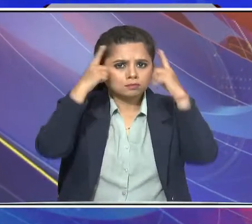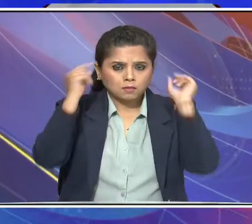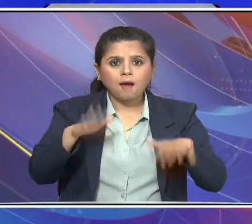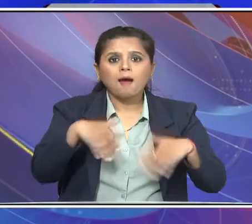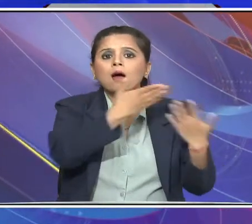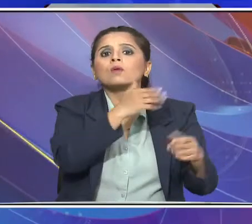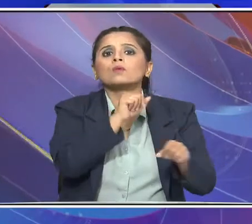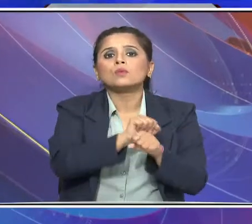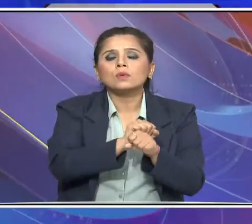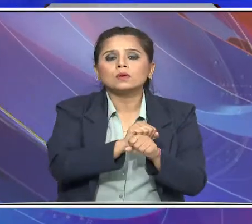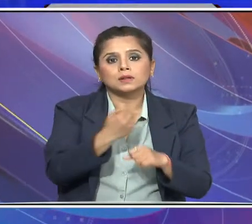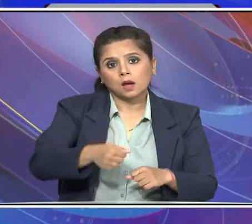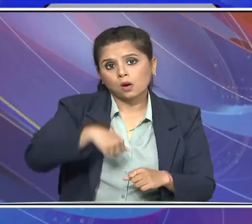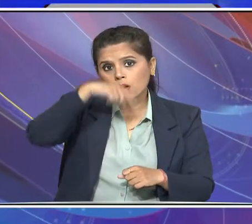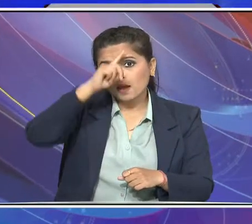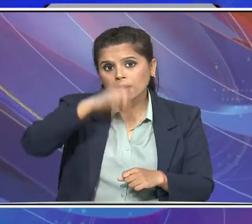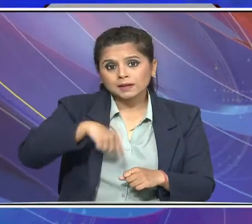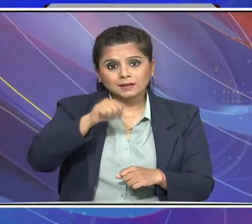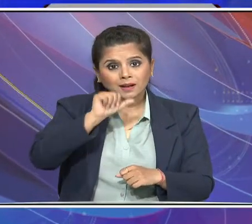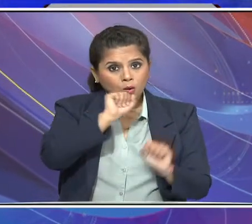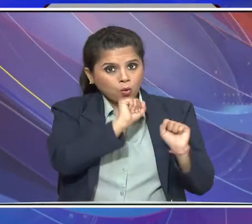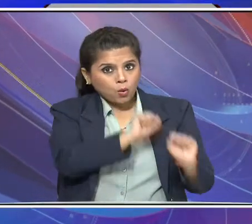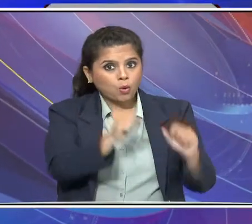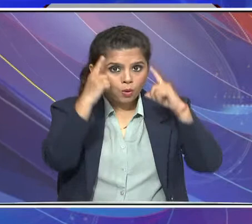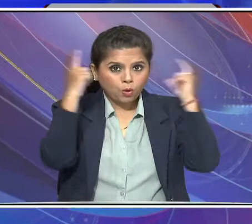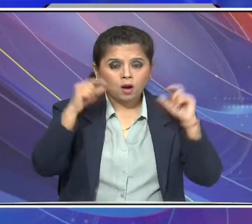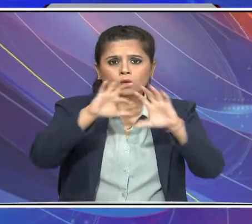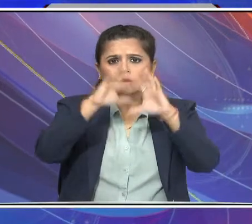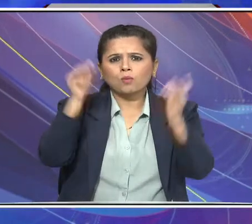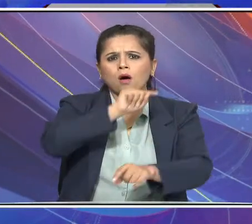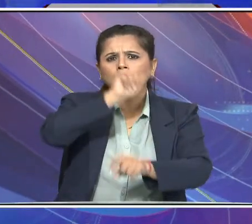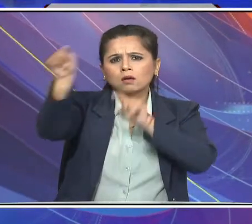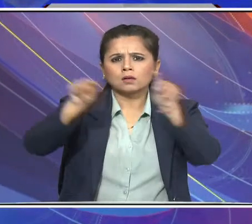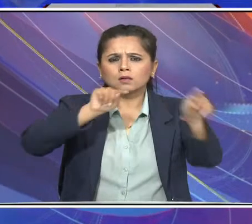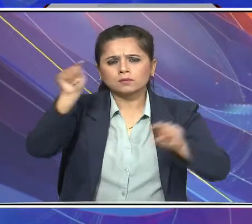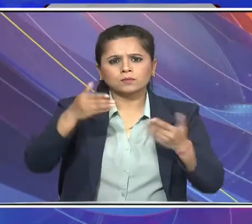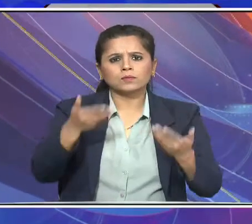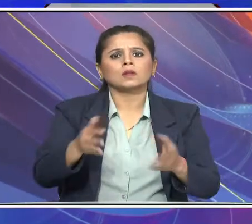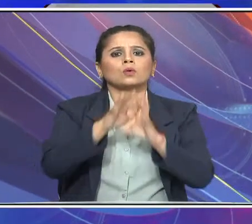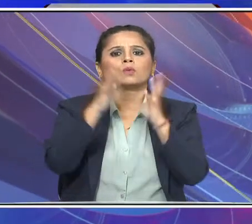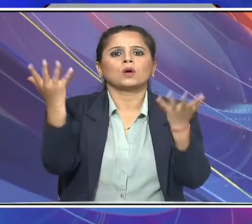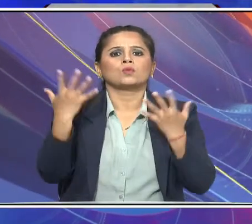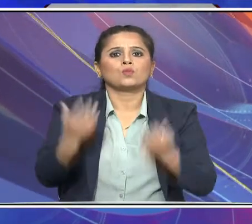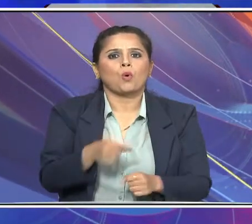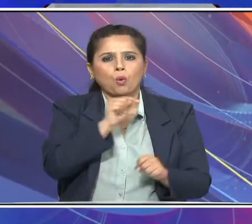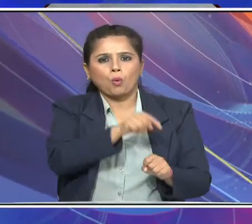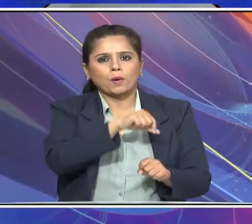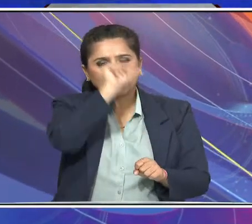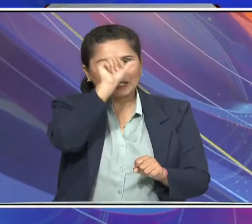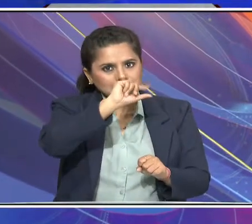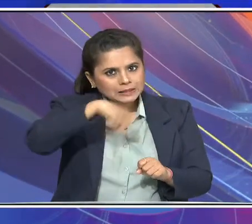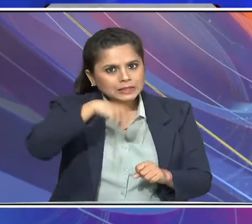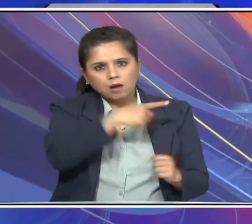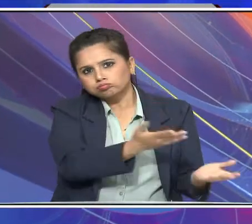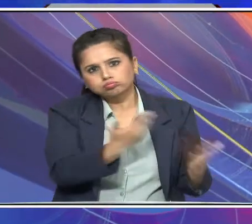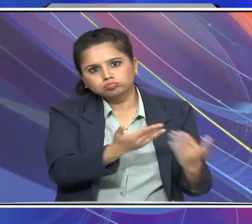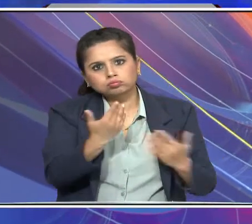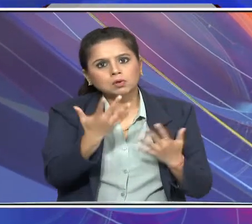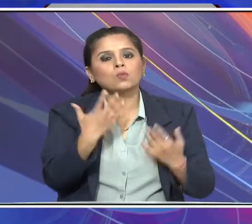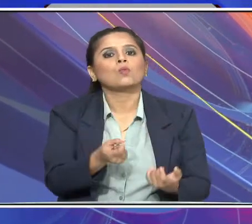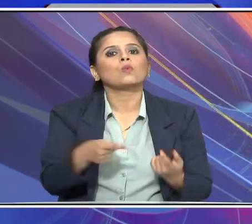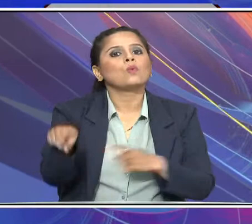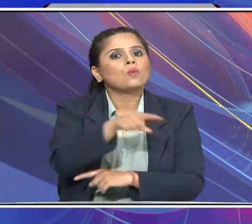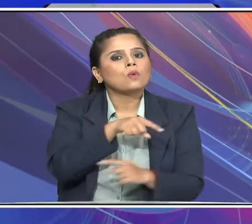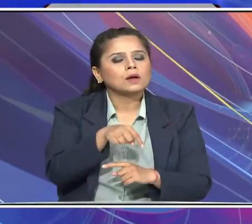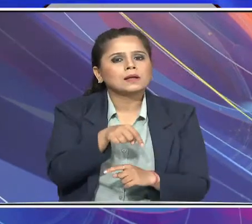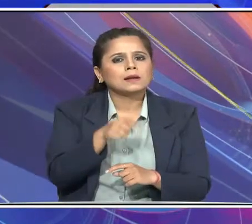में इंडियन नर्स आए और अपने सेवा दे इसी दुनिया की डिमांड रहती है यह सभी चीजों